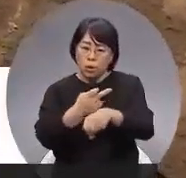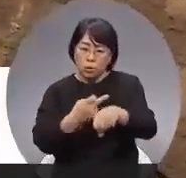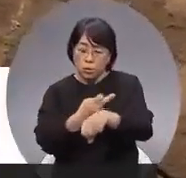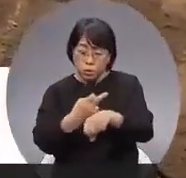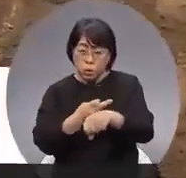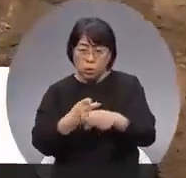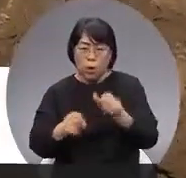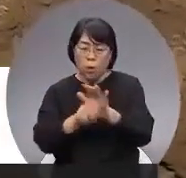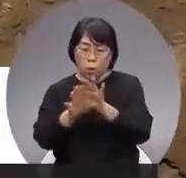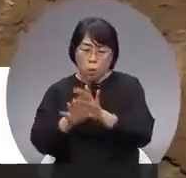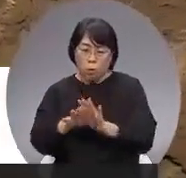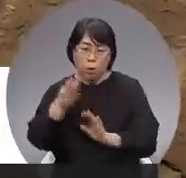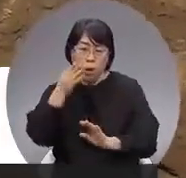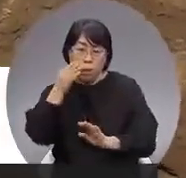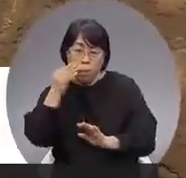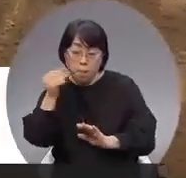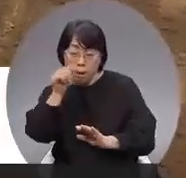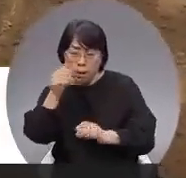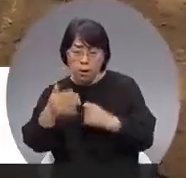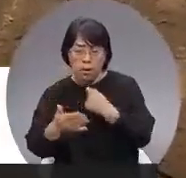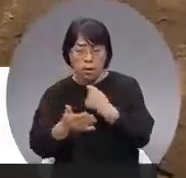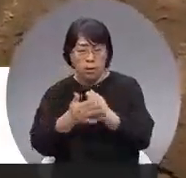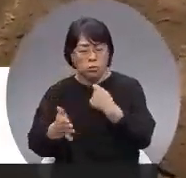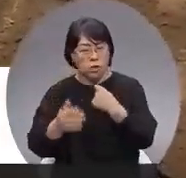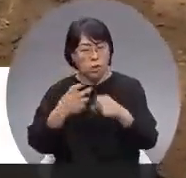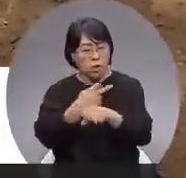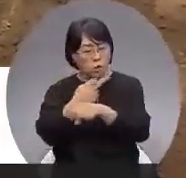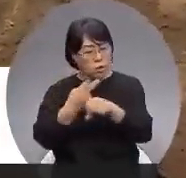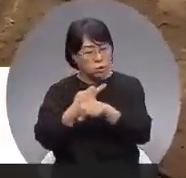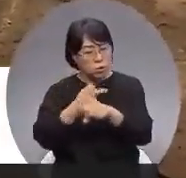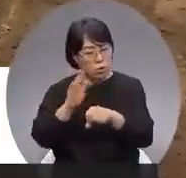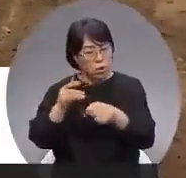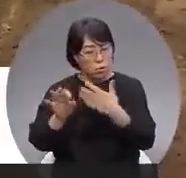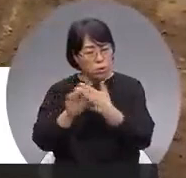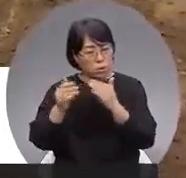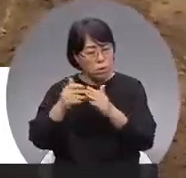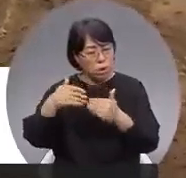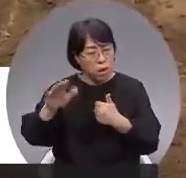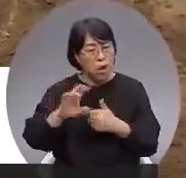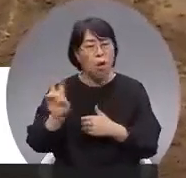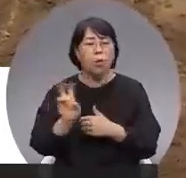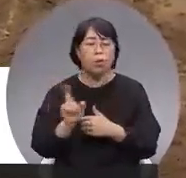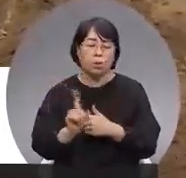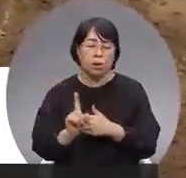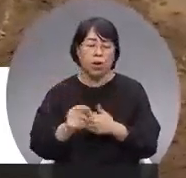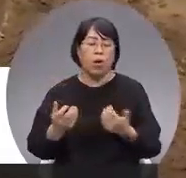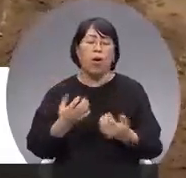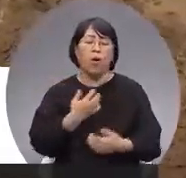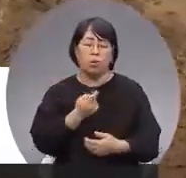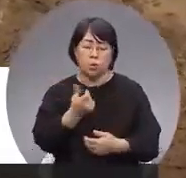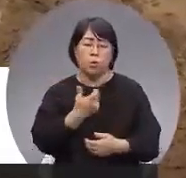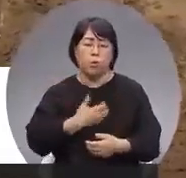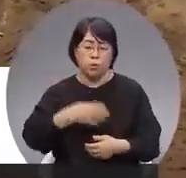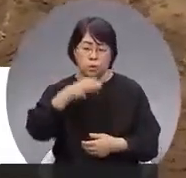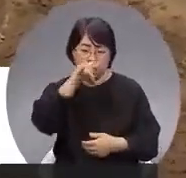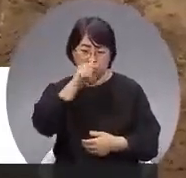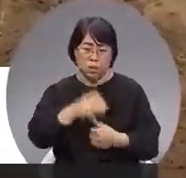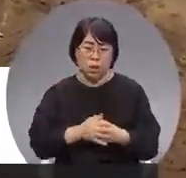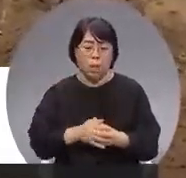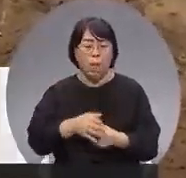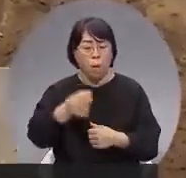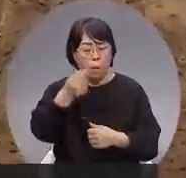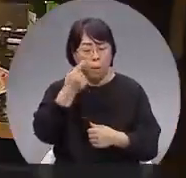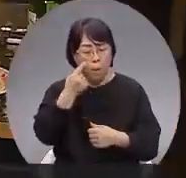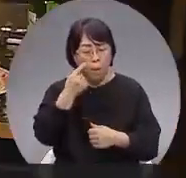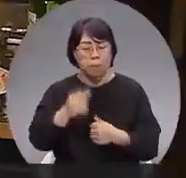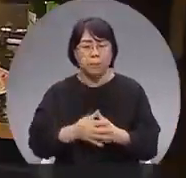이제 그런 거에 익숙해져가지고 12시 넘어서 또 바로 들어가시지 않을까 이제 오늘 좀 걱정이 되긴 하는데 좀 더 지켜봐야죠